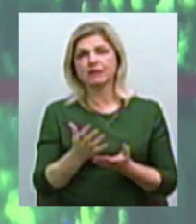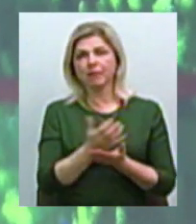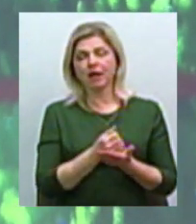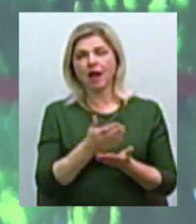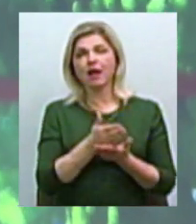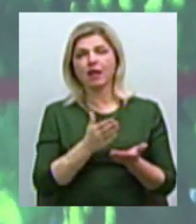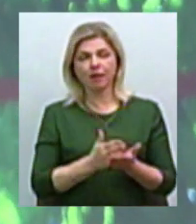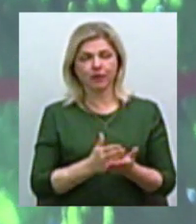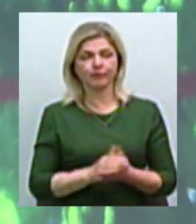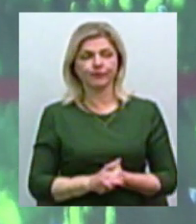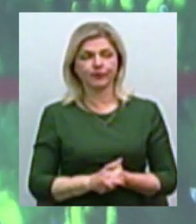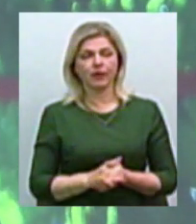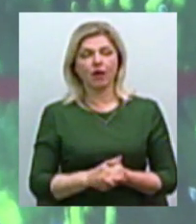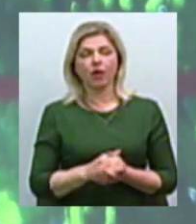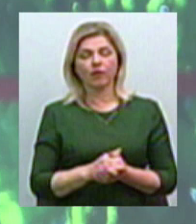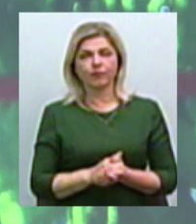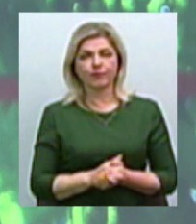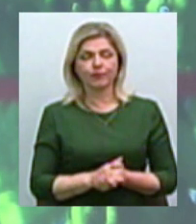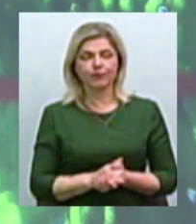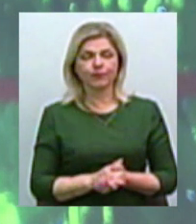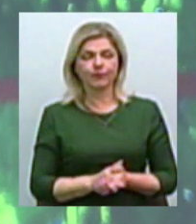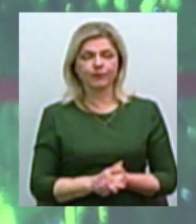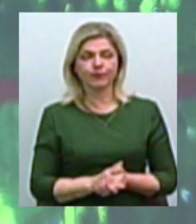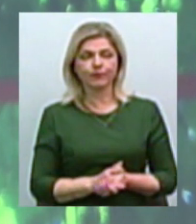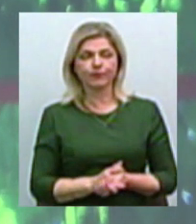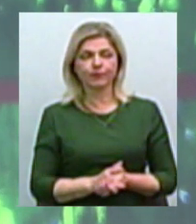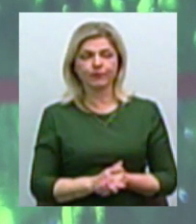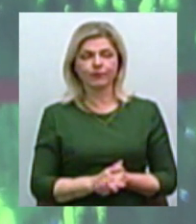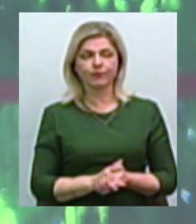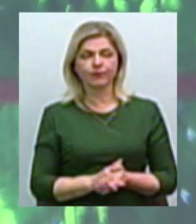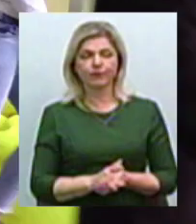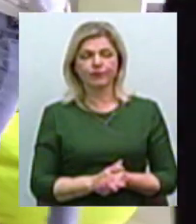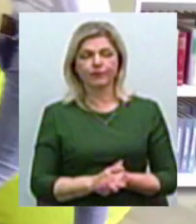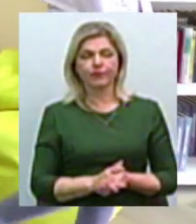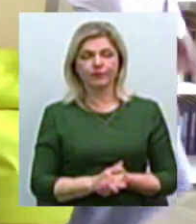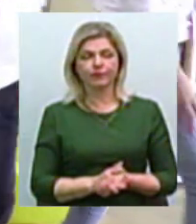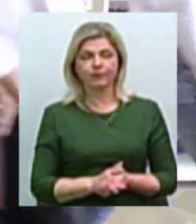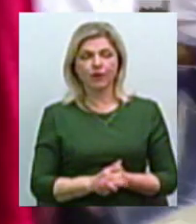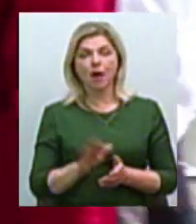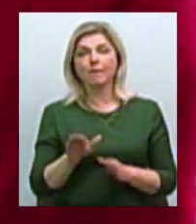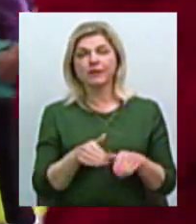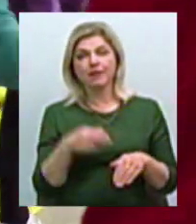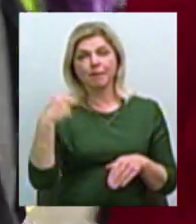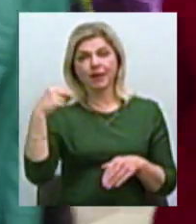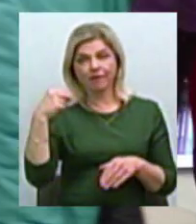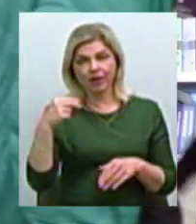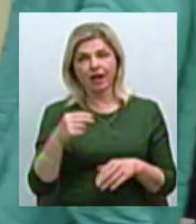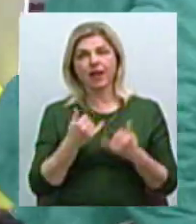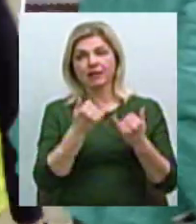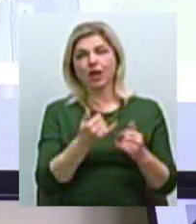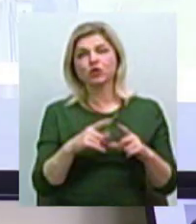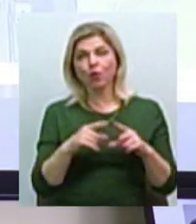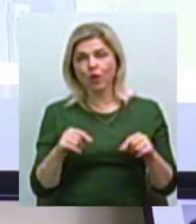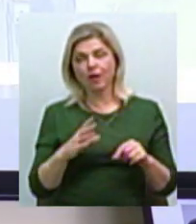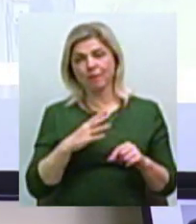буквар був для всього класу. Та ми спішили пізнавати світ. Після перегляду фільмів для школярів влаштували